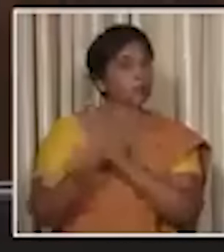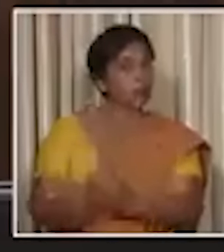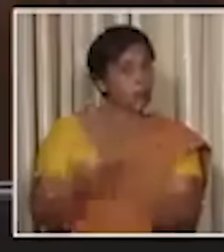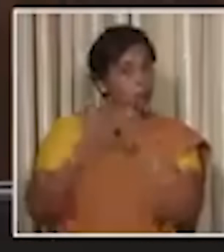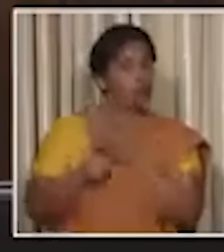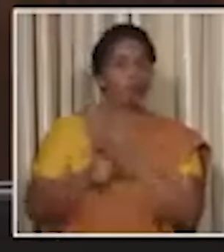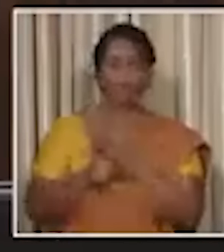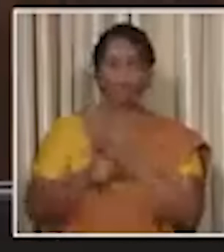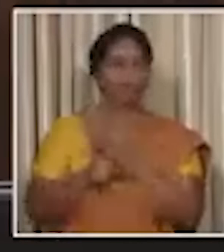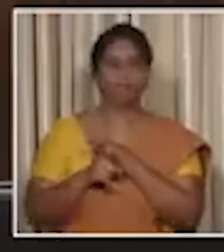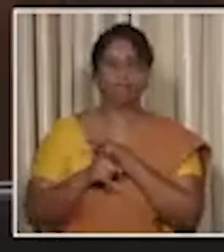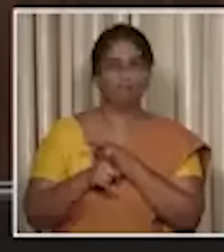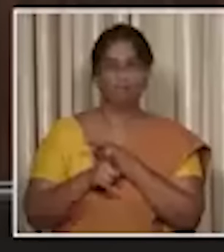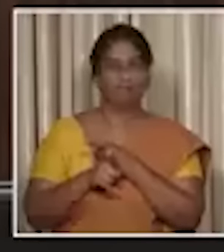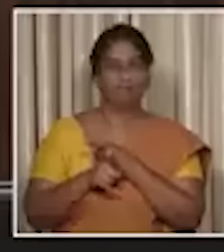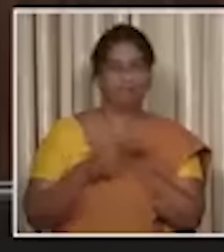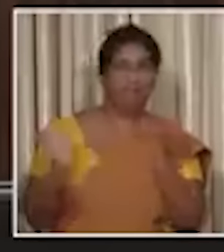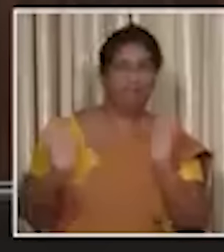வலுப்படுத்துவதற்கான ஒரு சூழலை உருவாக்கி